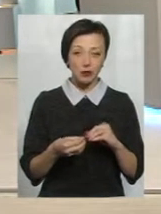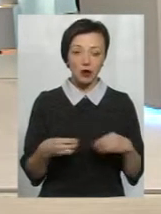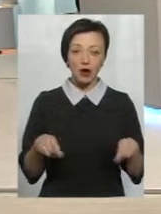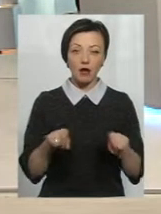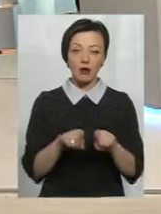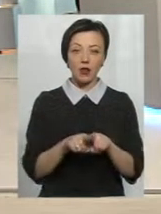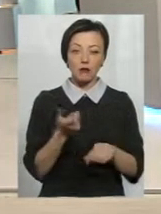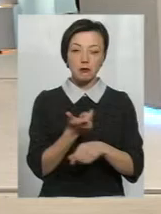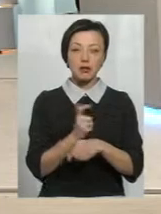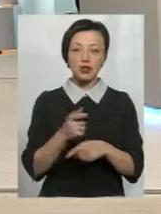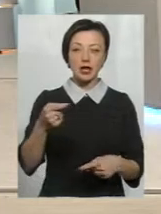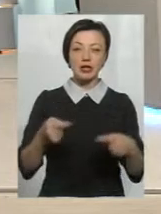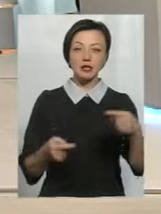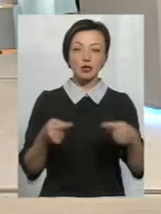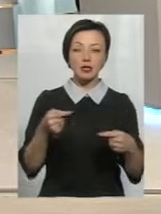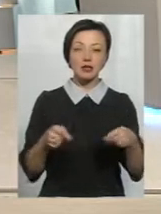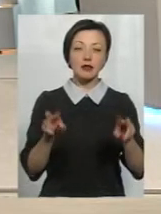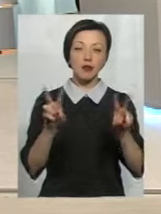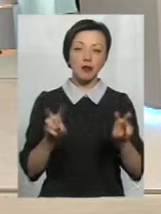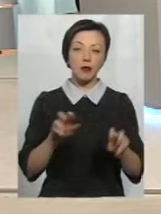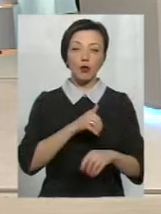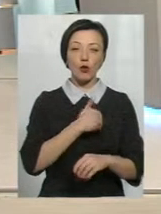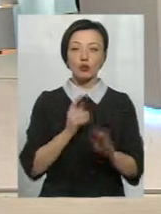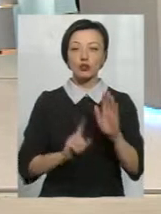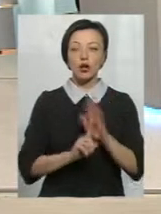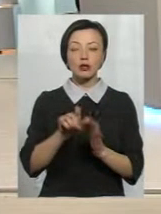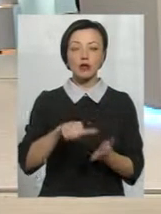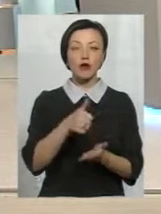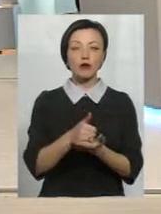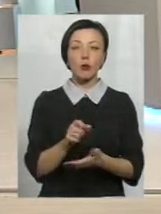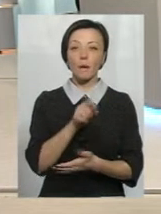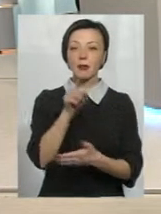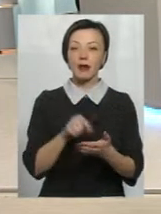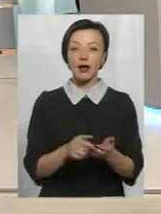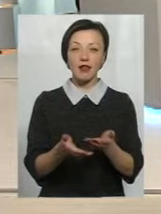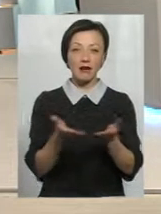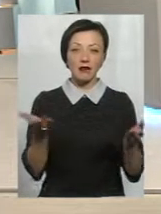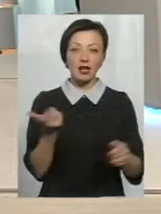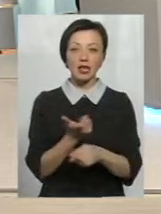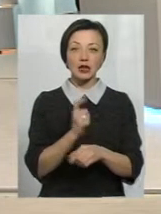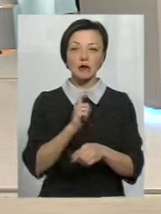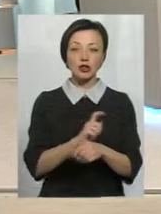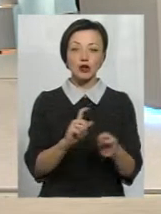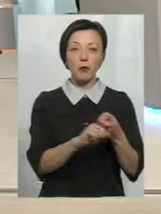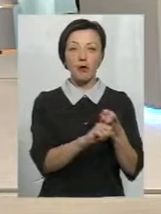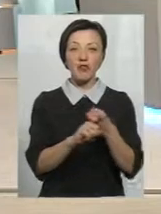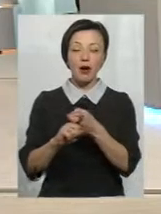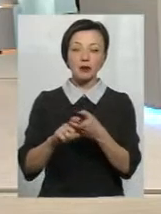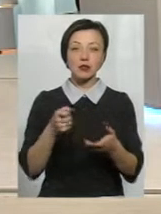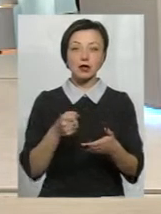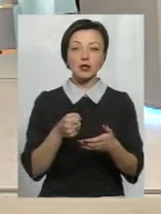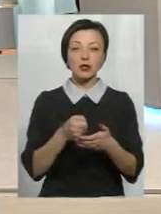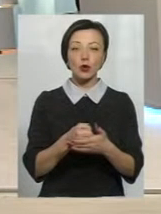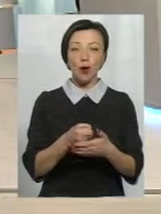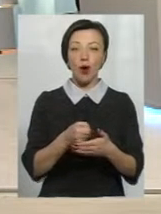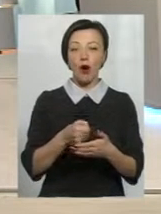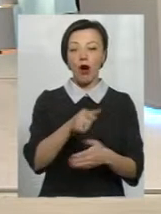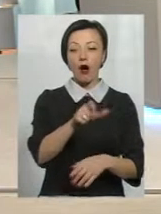така більш дискусійна тема. Тому я хочу почати з головного питання, оскільки ви найбільше дотичні до